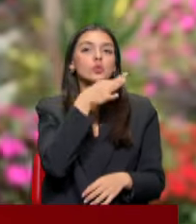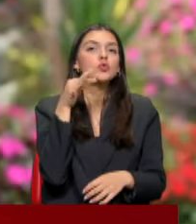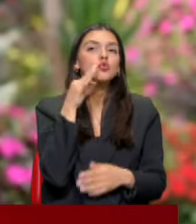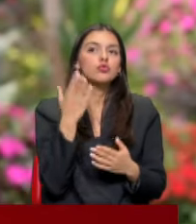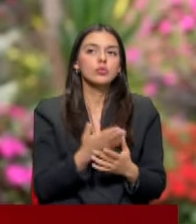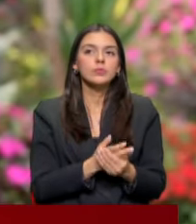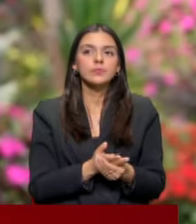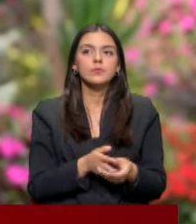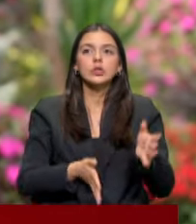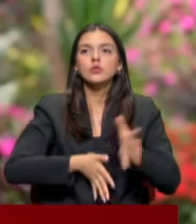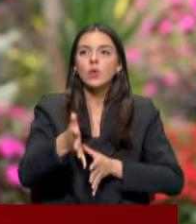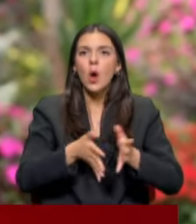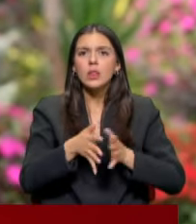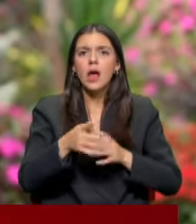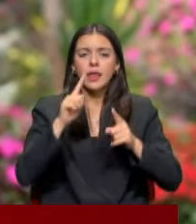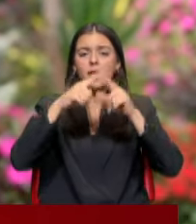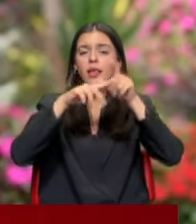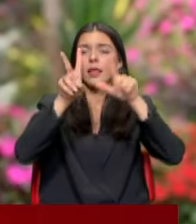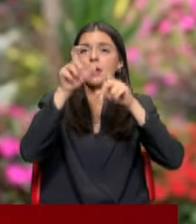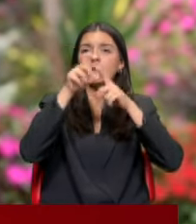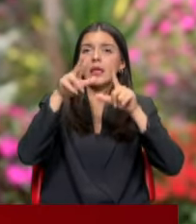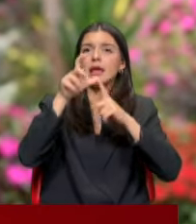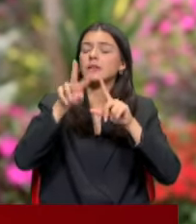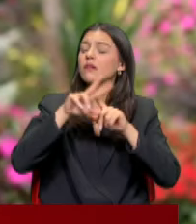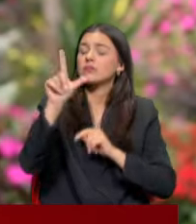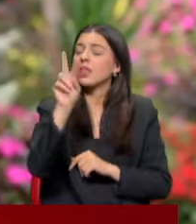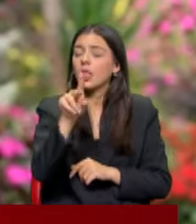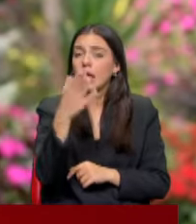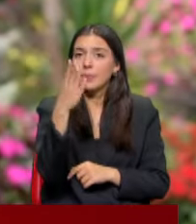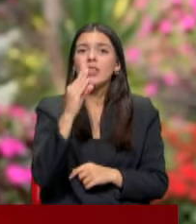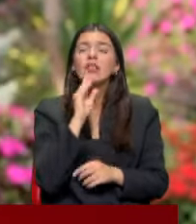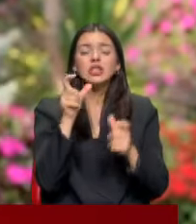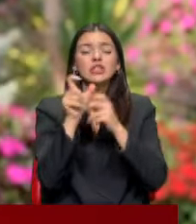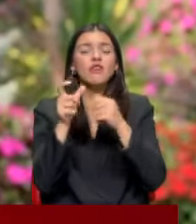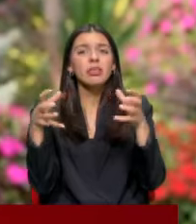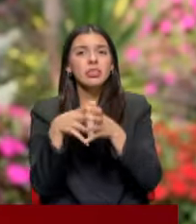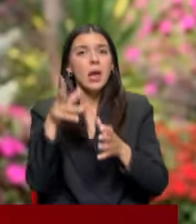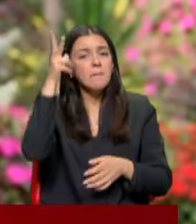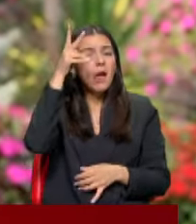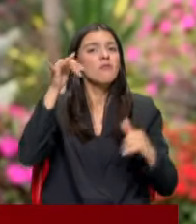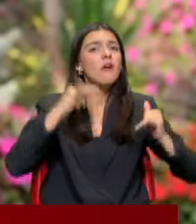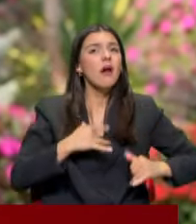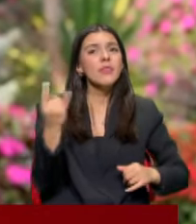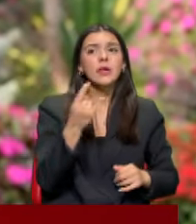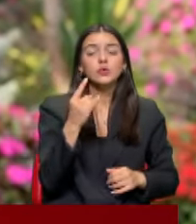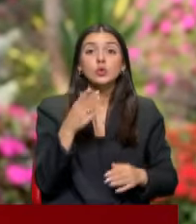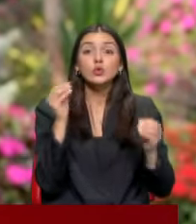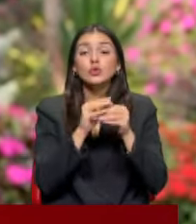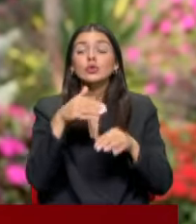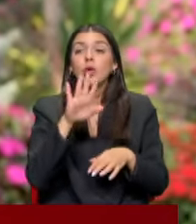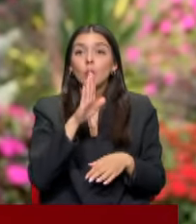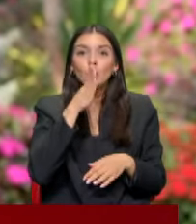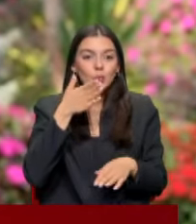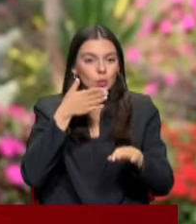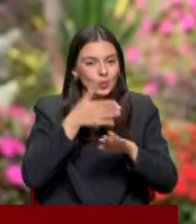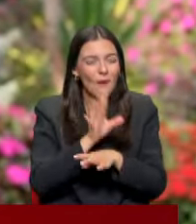huzurudur. Sokaklar Teksas'a dönmüş. Mafya cirit atıyor. Gençler çeteler kurmuş. Suçlunun değil, dürüstün ve mağdurun korktuğu